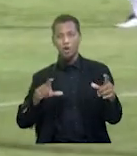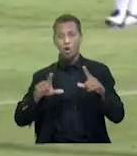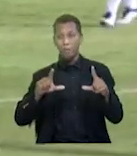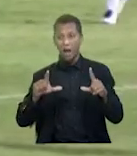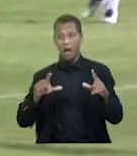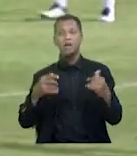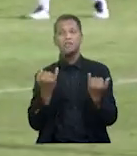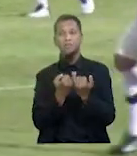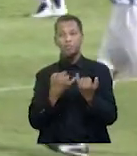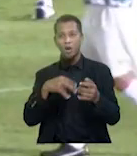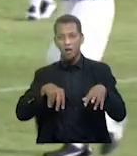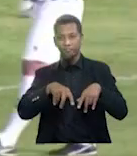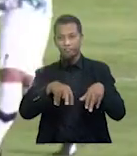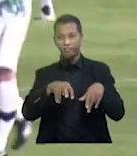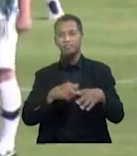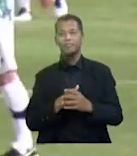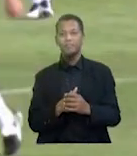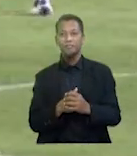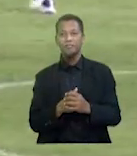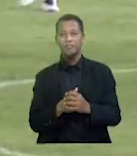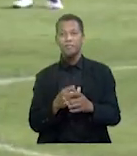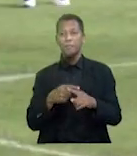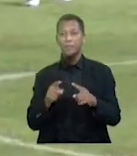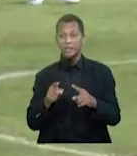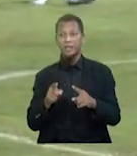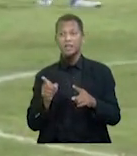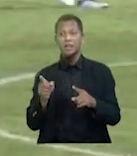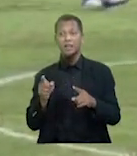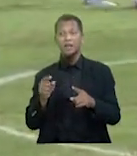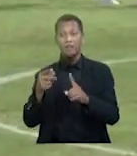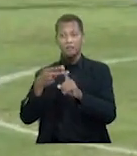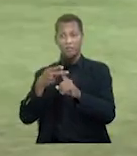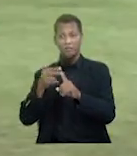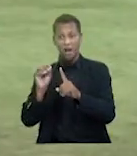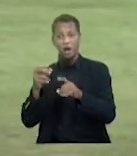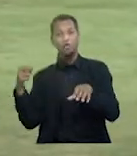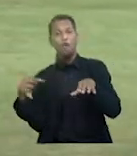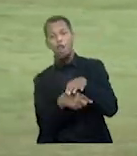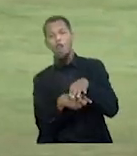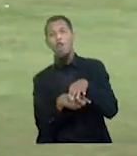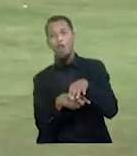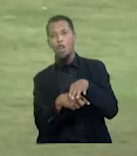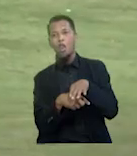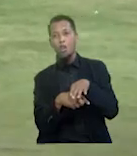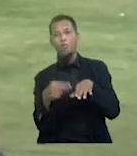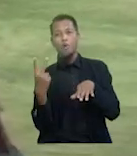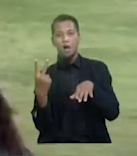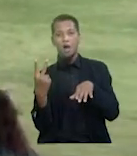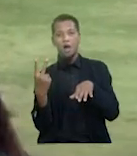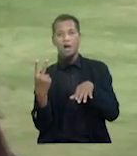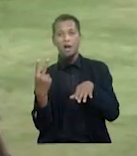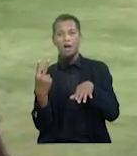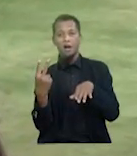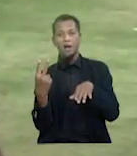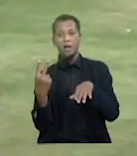ini Infantino mencetak 2 gol ditambah Iwan Bule yang mencetak 1 gol. Laga persahabatan digelar usai pertemuan